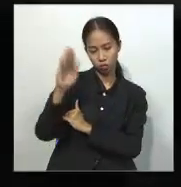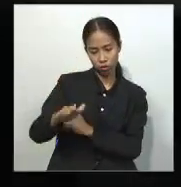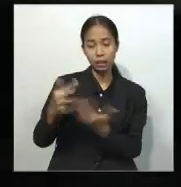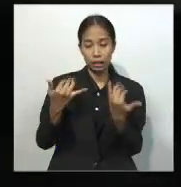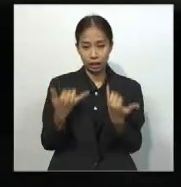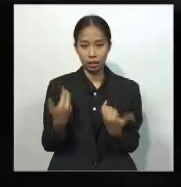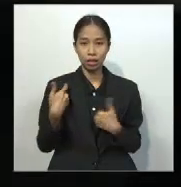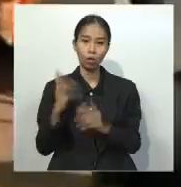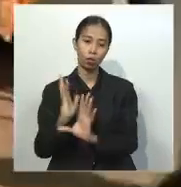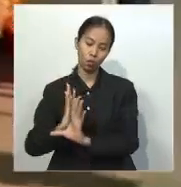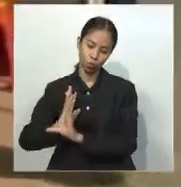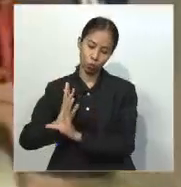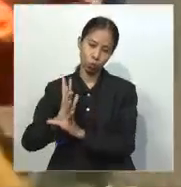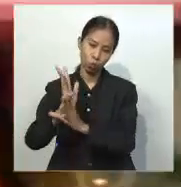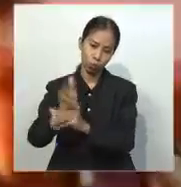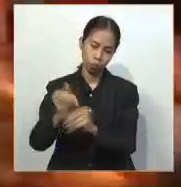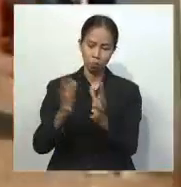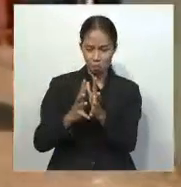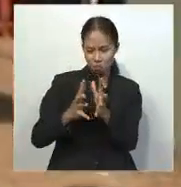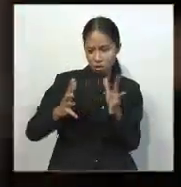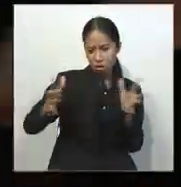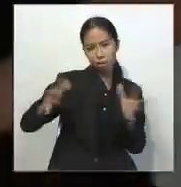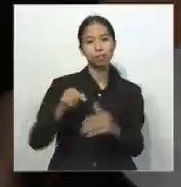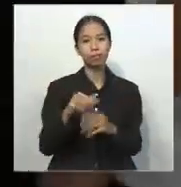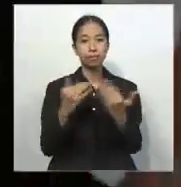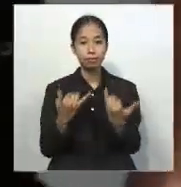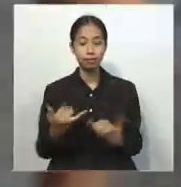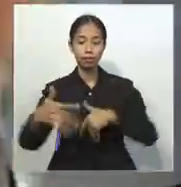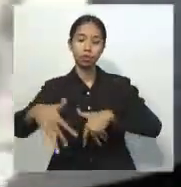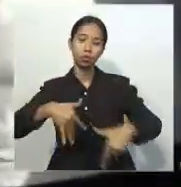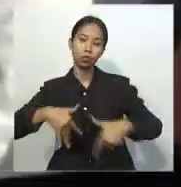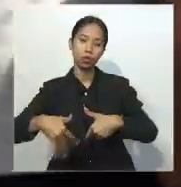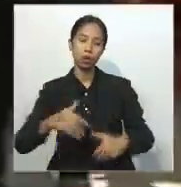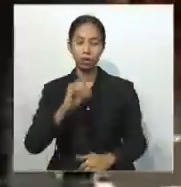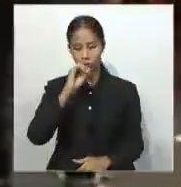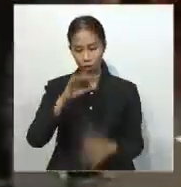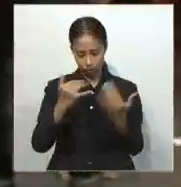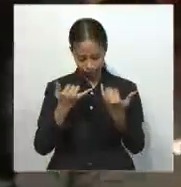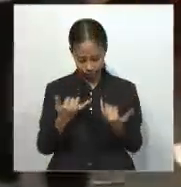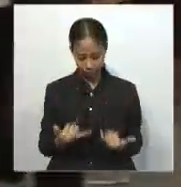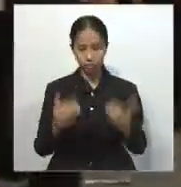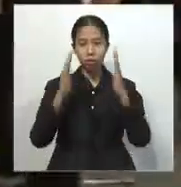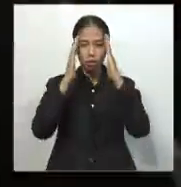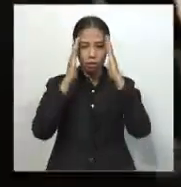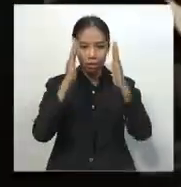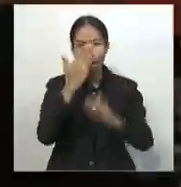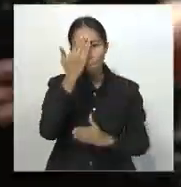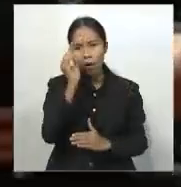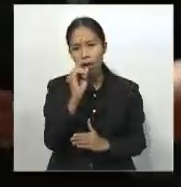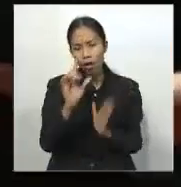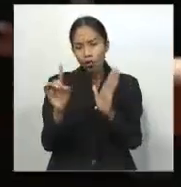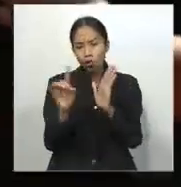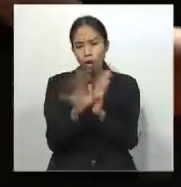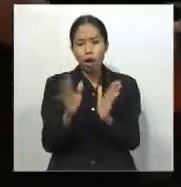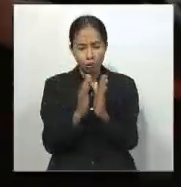ชนไปรอเข้าคิวเพื่อขึ้นรถจำนวนมากโดยประชาชนที่มาวันนี้ค่ะต่างก็บอกว่าตั้งใจมารอเพราะเป็นครั้งสุดท้ายที่จะได้ก